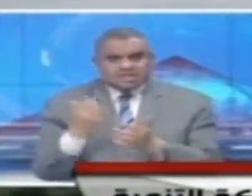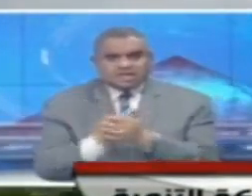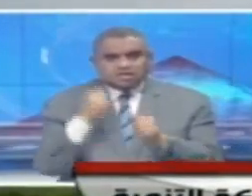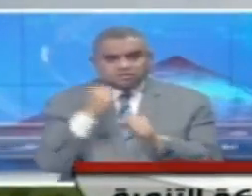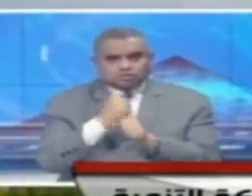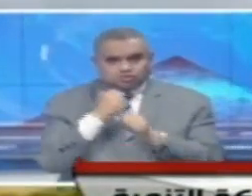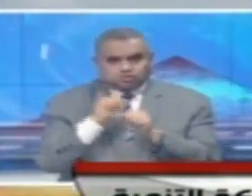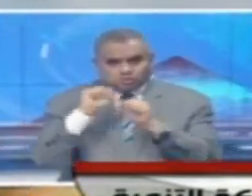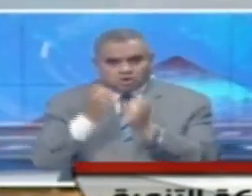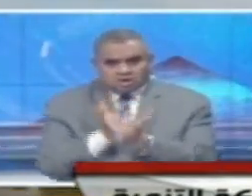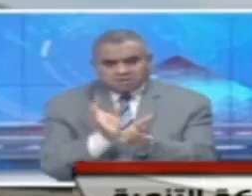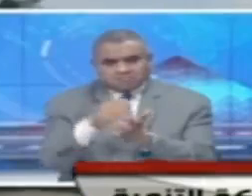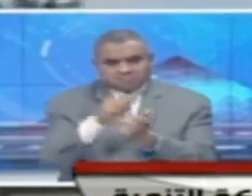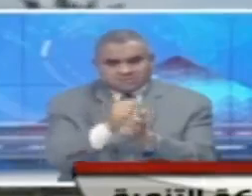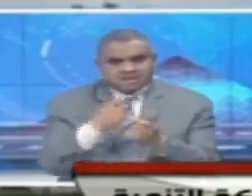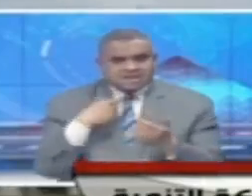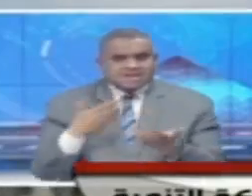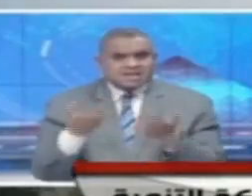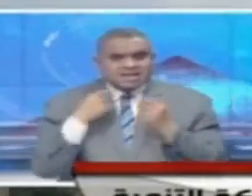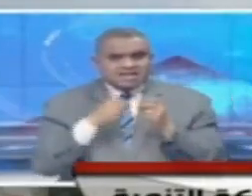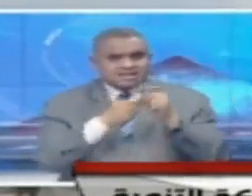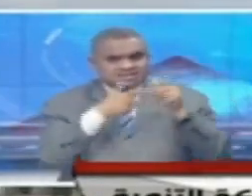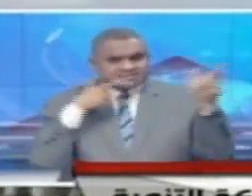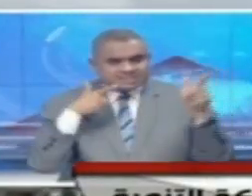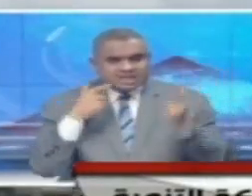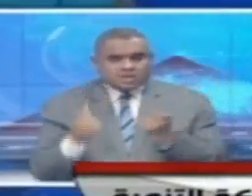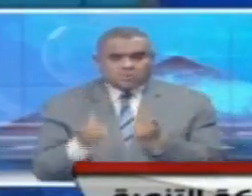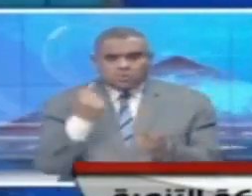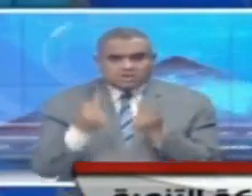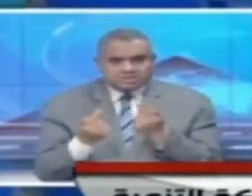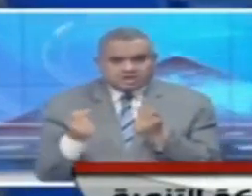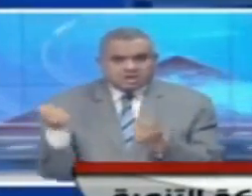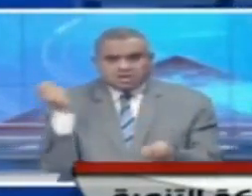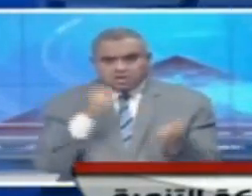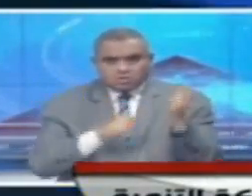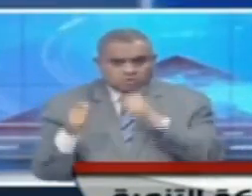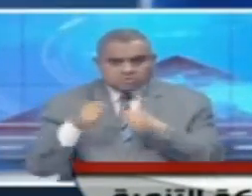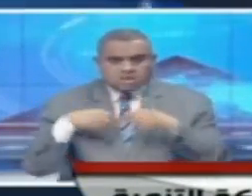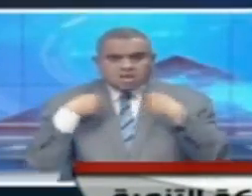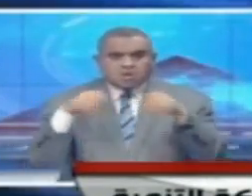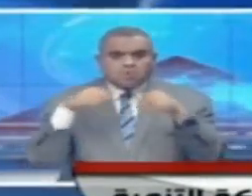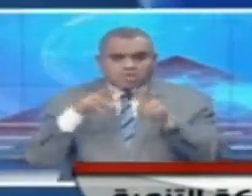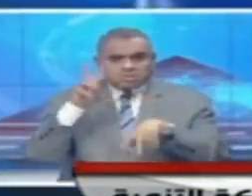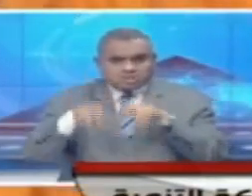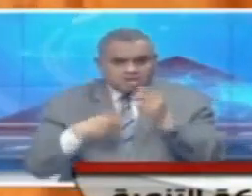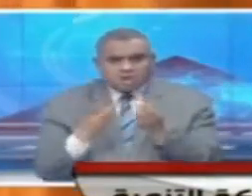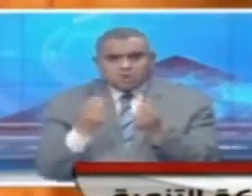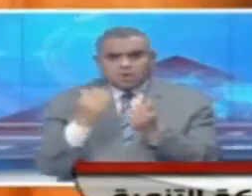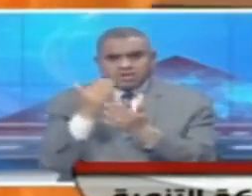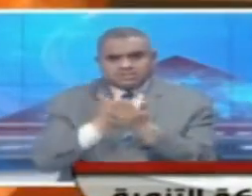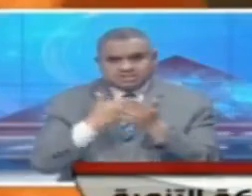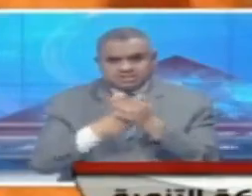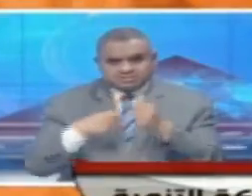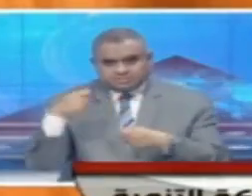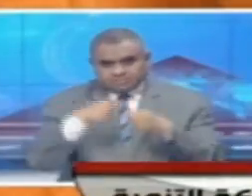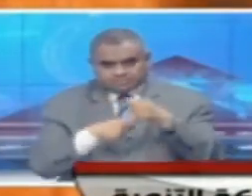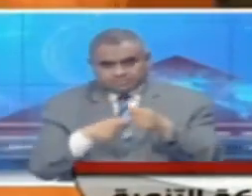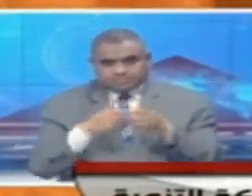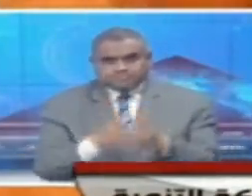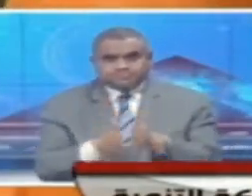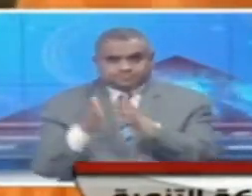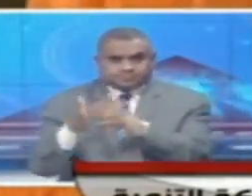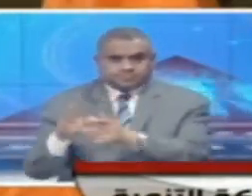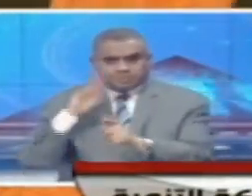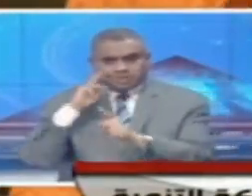ومقوماتها سياحيا وزراعيا وصناعيا وتجاريا واستثماريا. وكما شهدت أرض